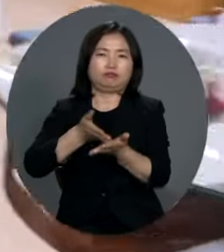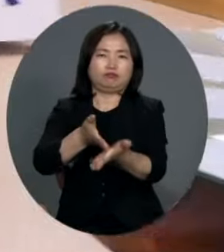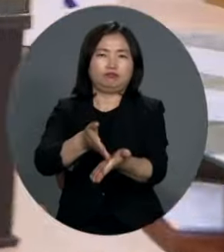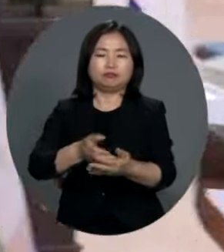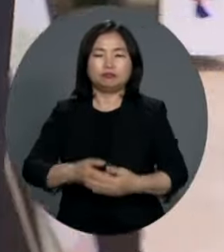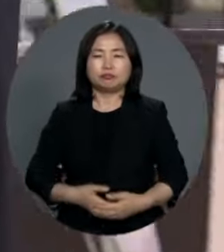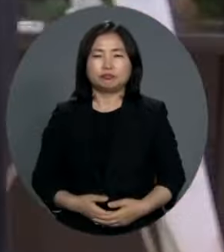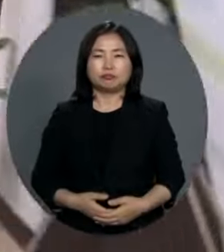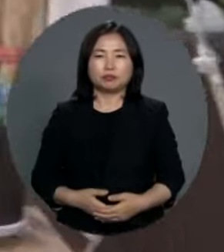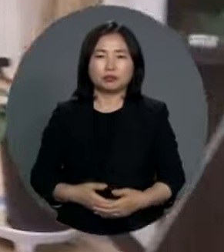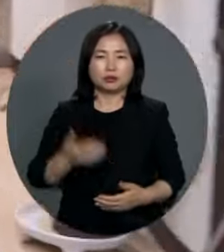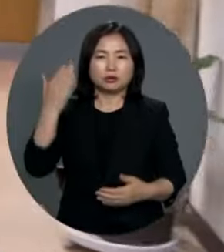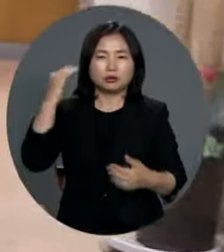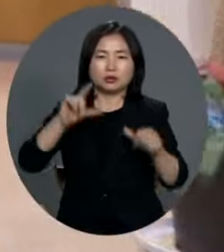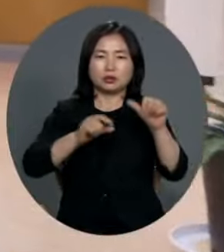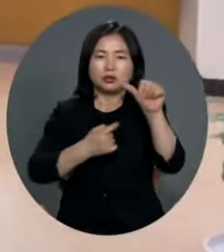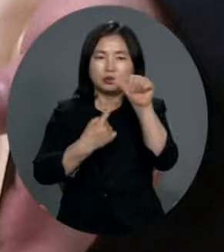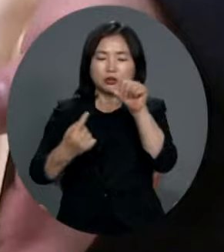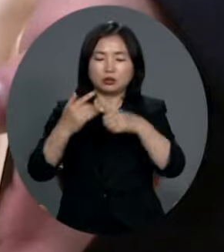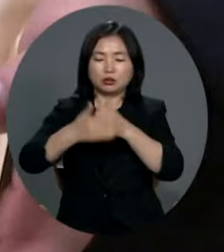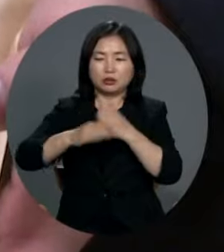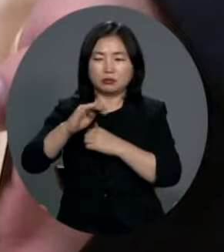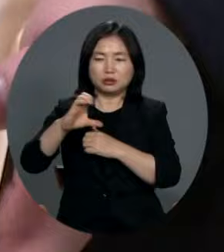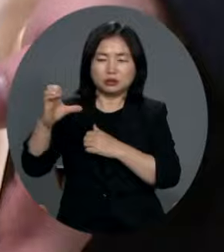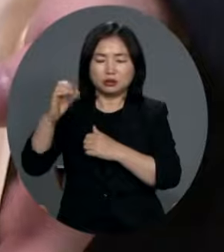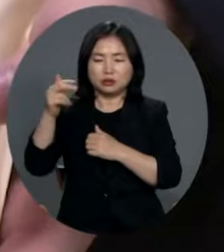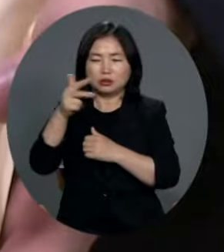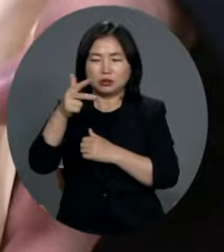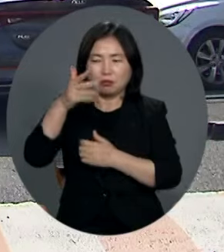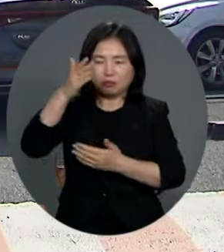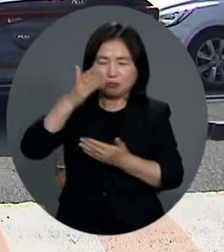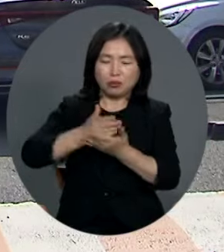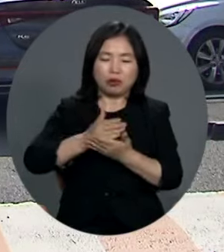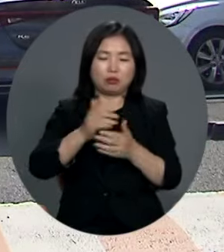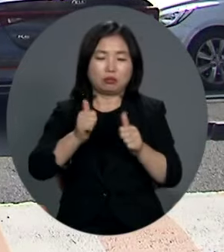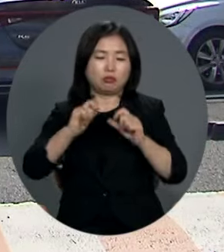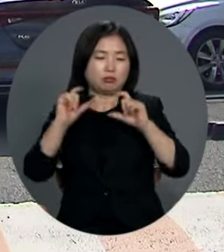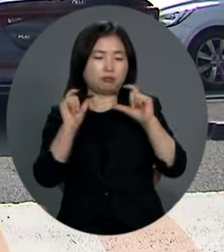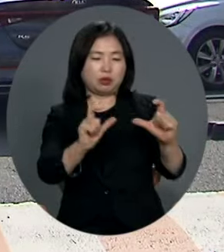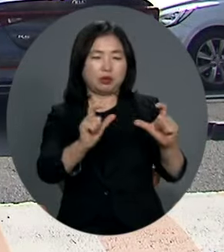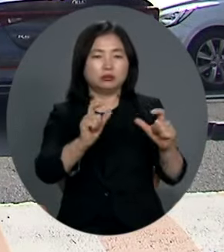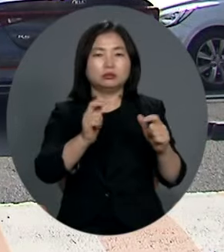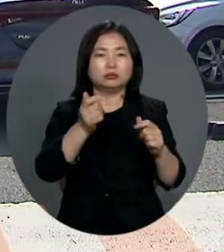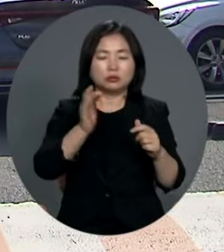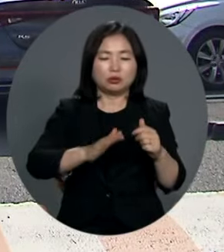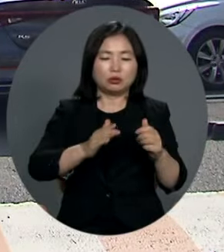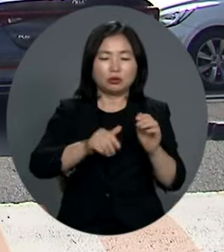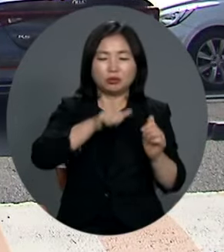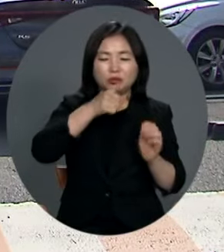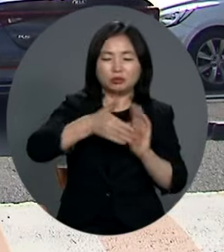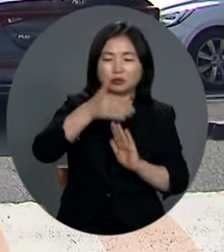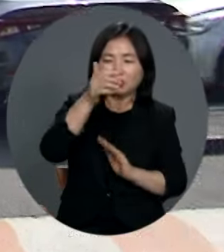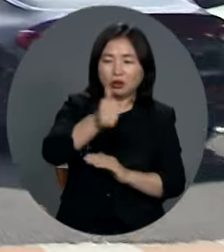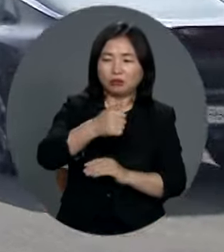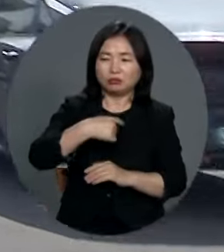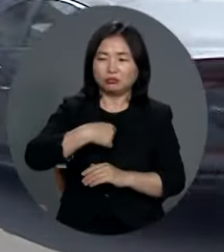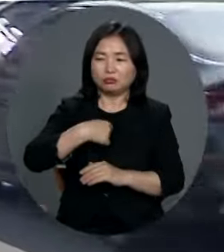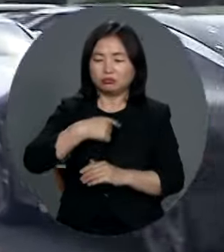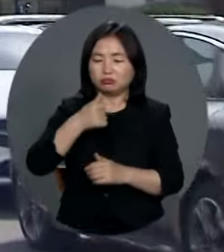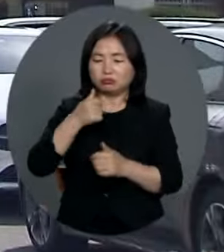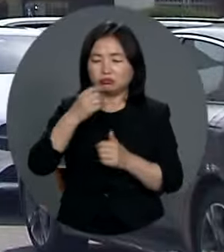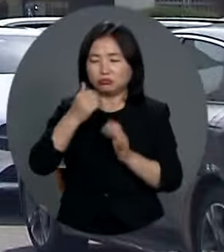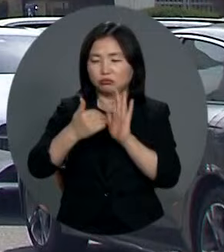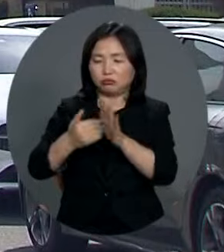하십시오 지난 1월 대구 MBC 취재를 방해하지 말라는 더번의 결정이 났을 때도 시장은 자신이 취재